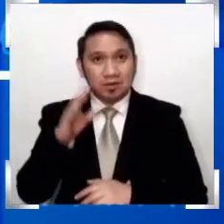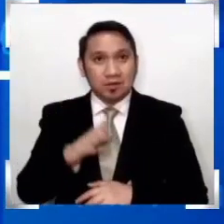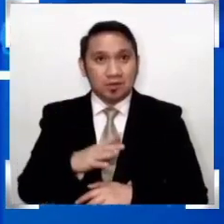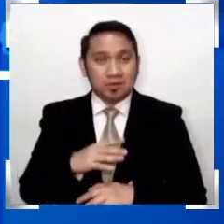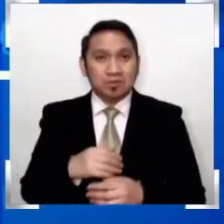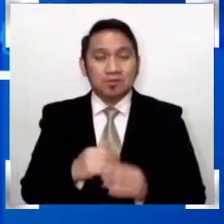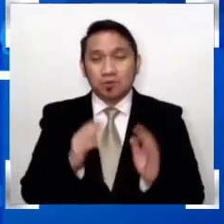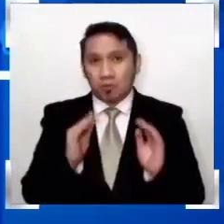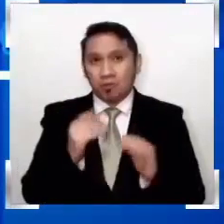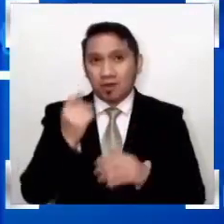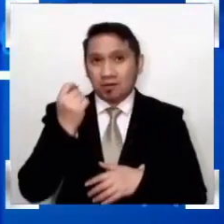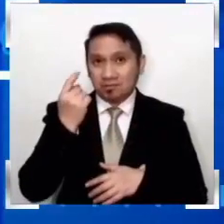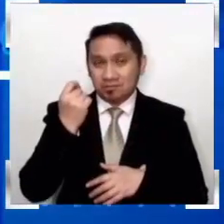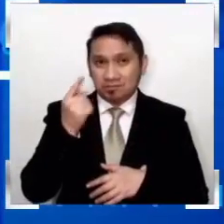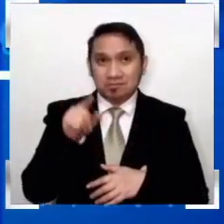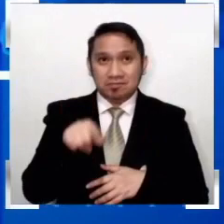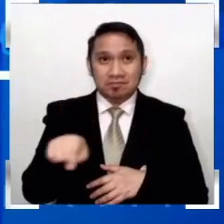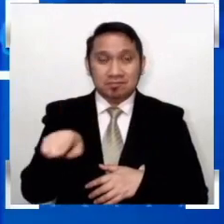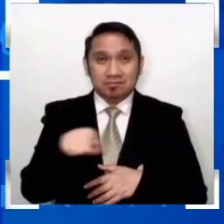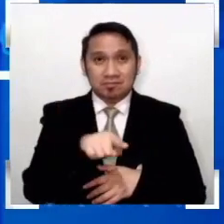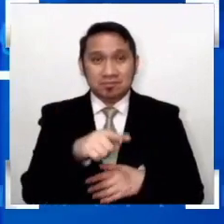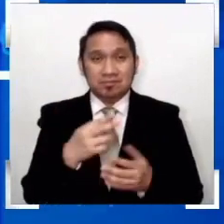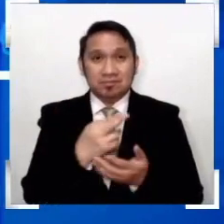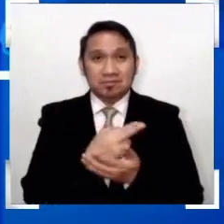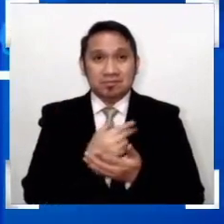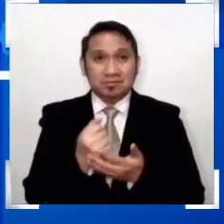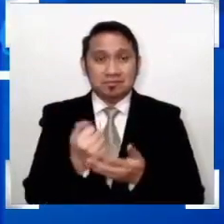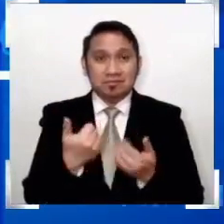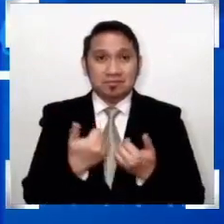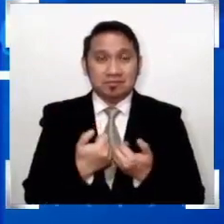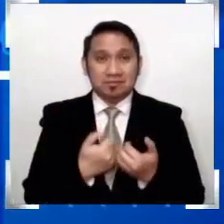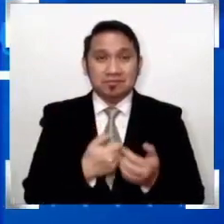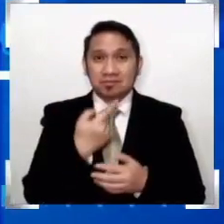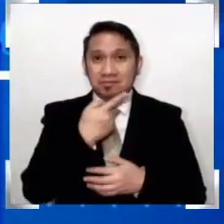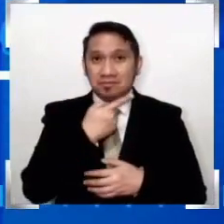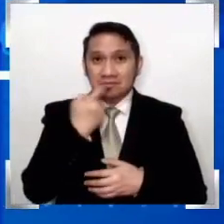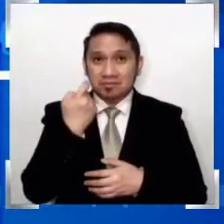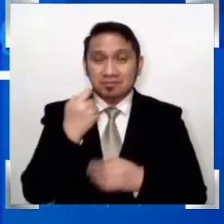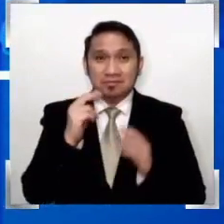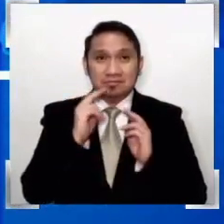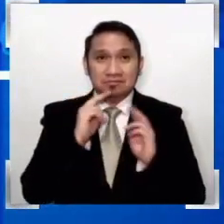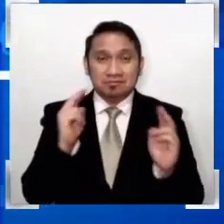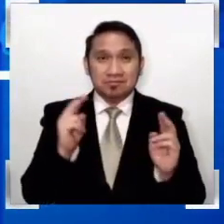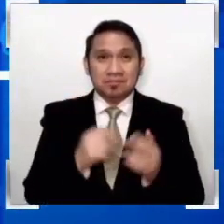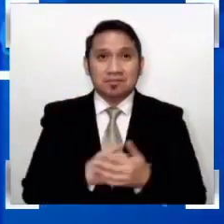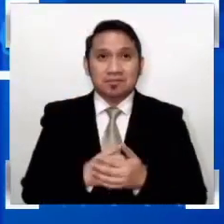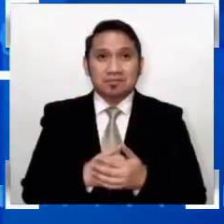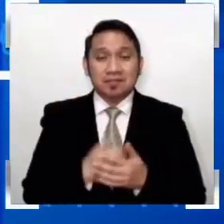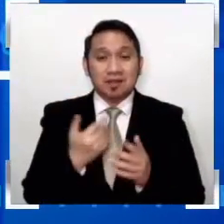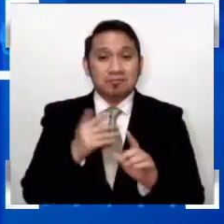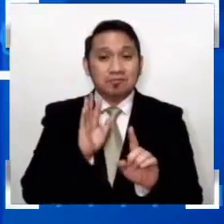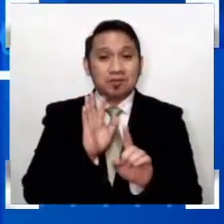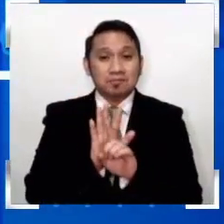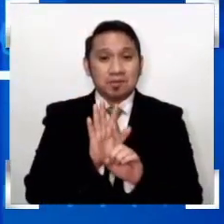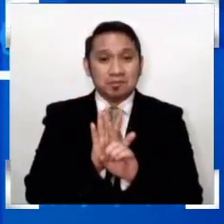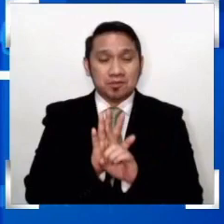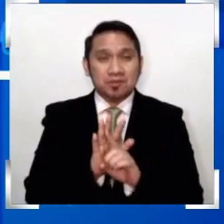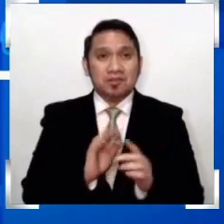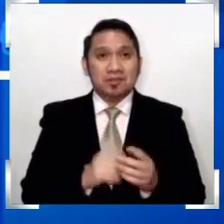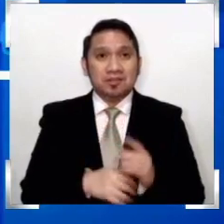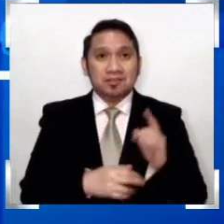understanding ng fans sa kanilang relationship. Dahil sa balitang yan, nag-trending online si